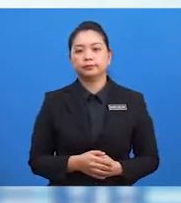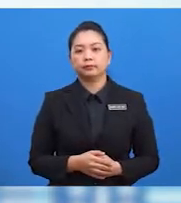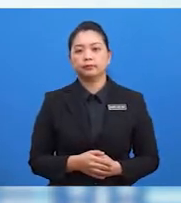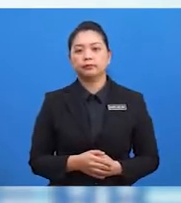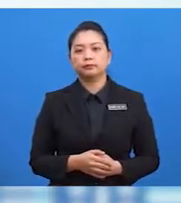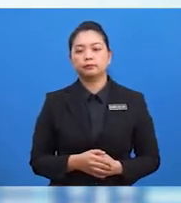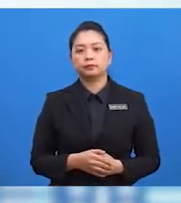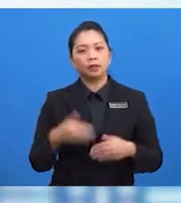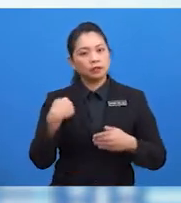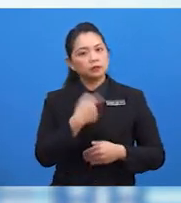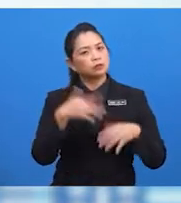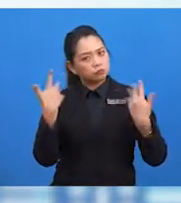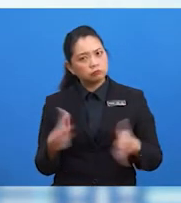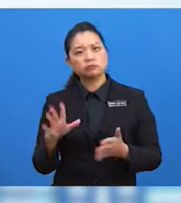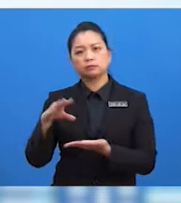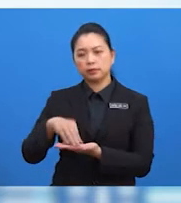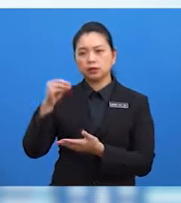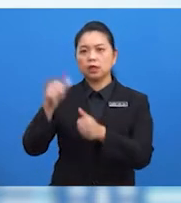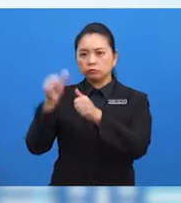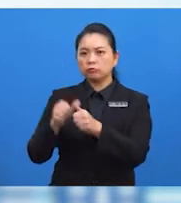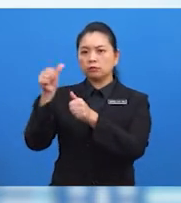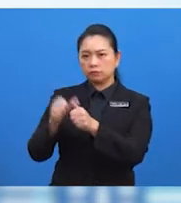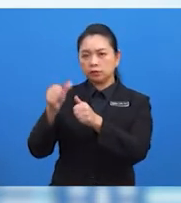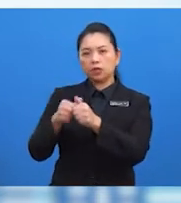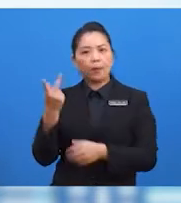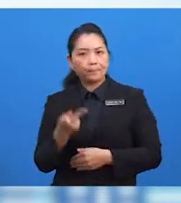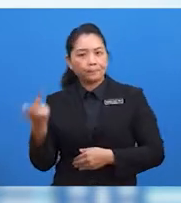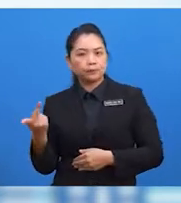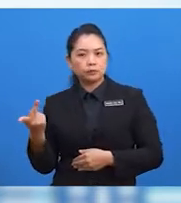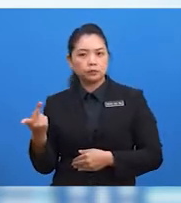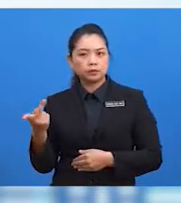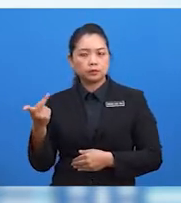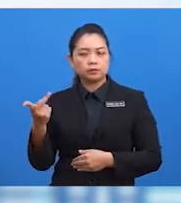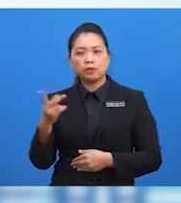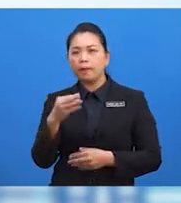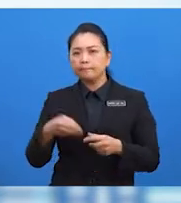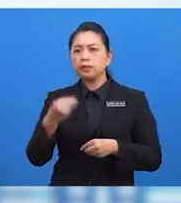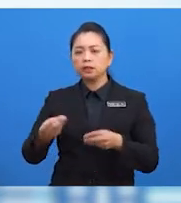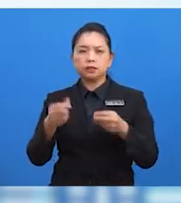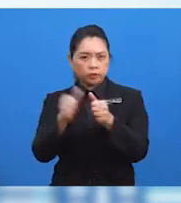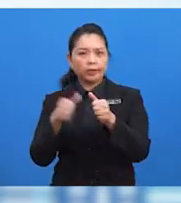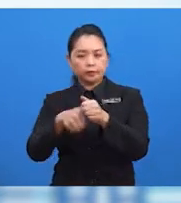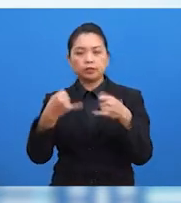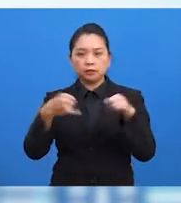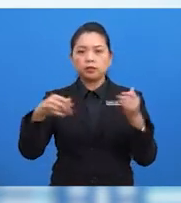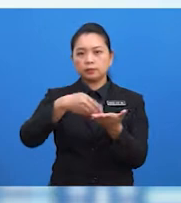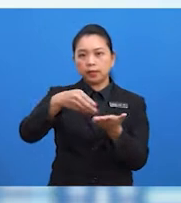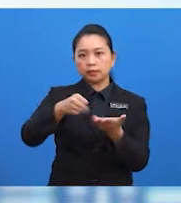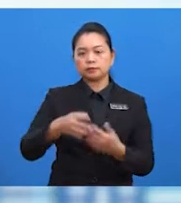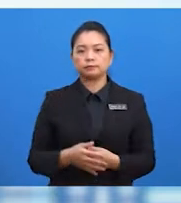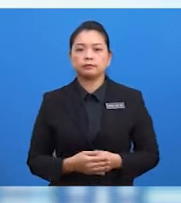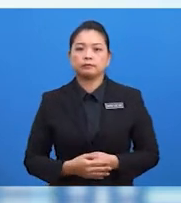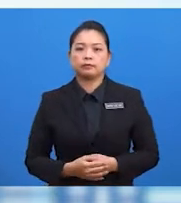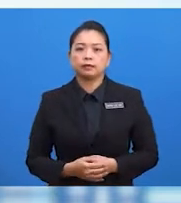Selain daripada itu, kita telah menyentuh secara ringkas berkaitan apakah yang dimaksudkan dengan belanjawan negara